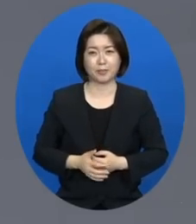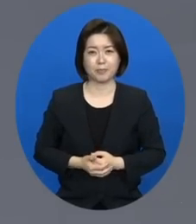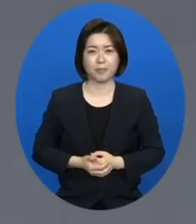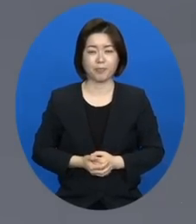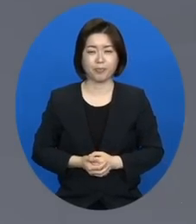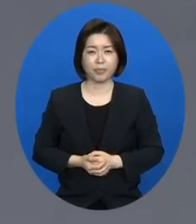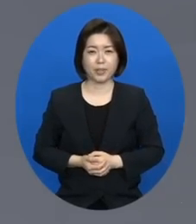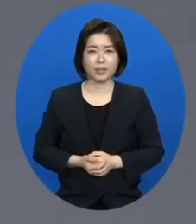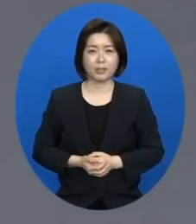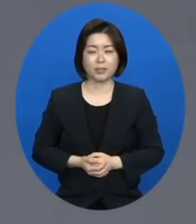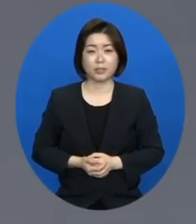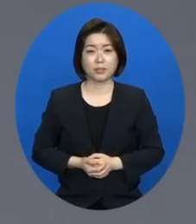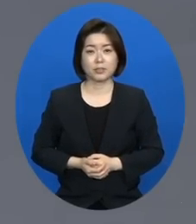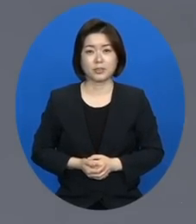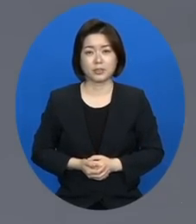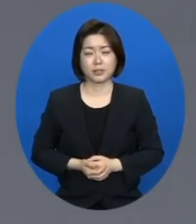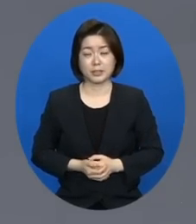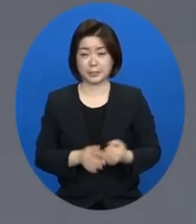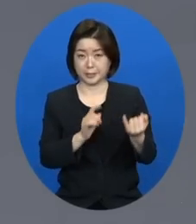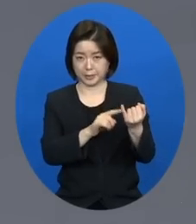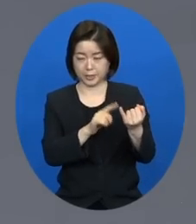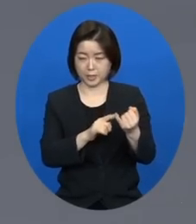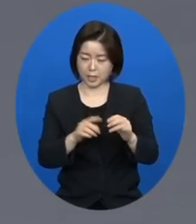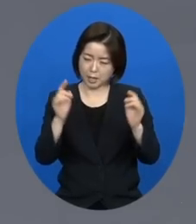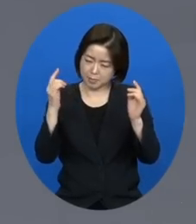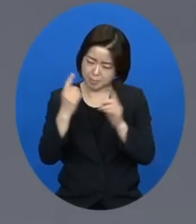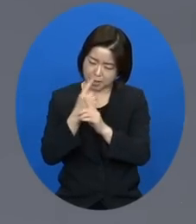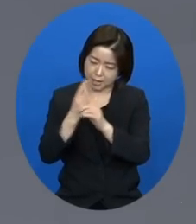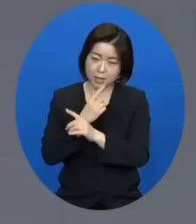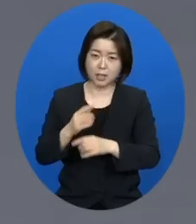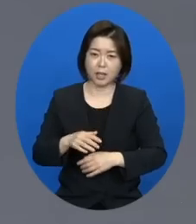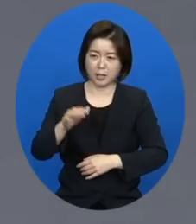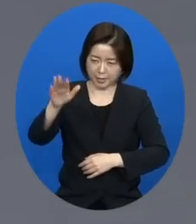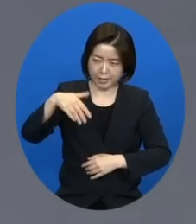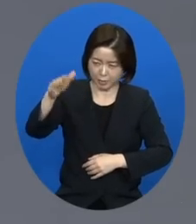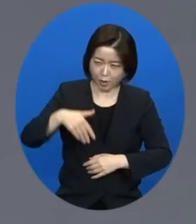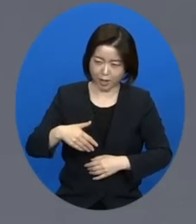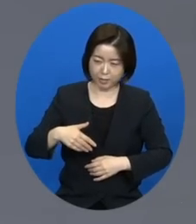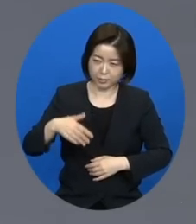있어요. 여인이 날마다 내게 오라.